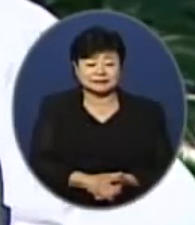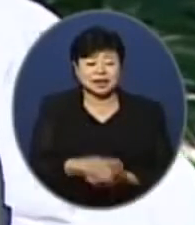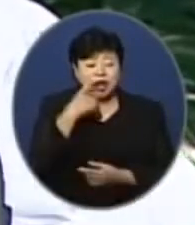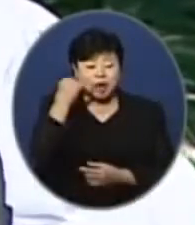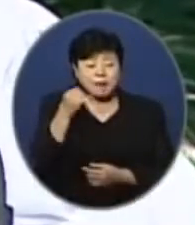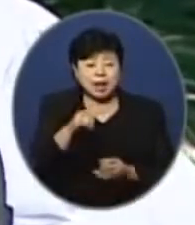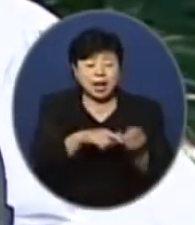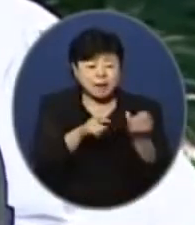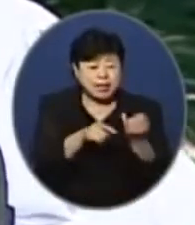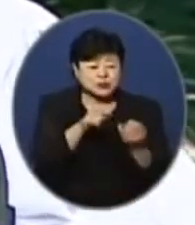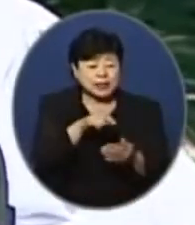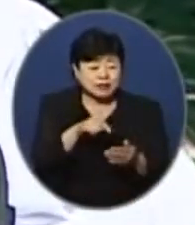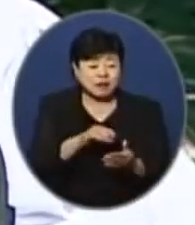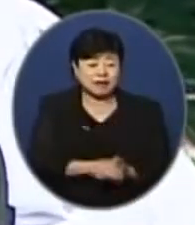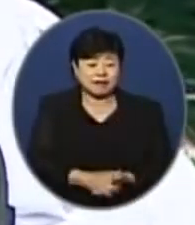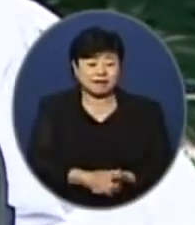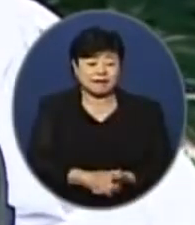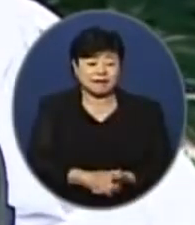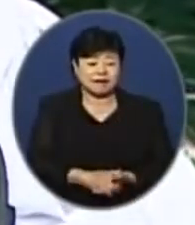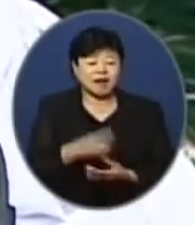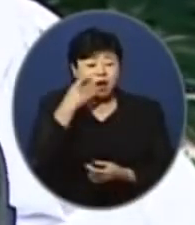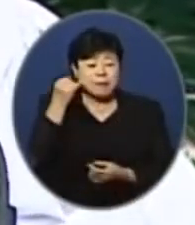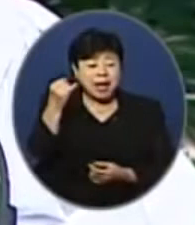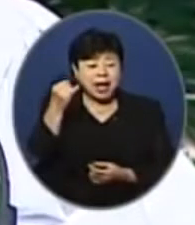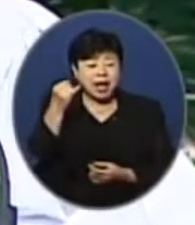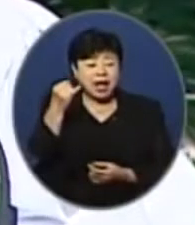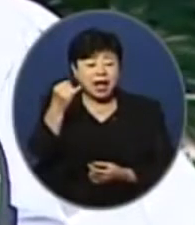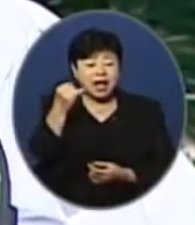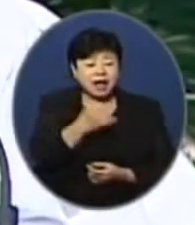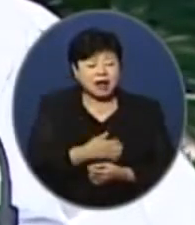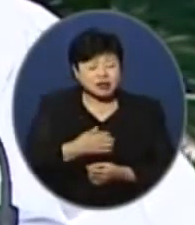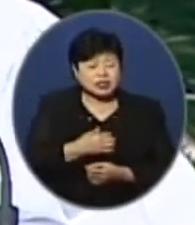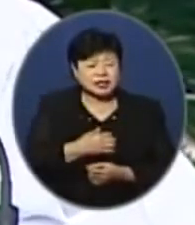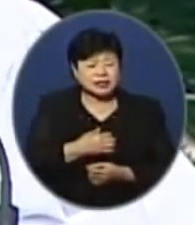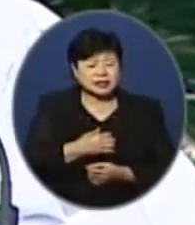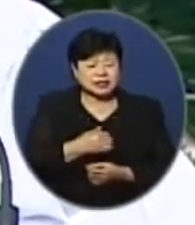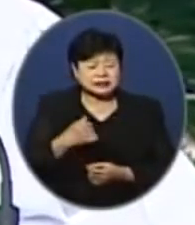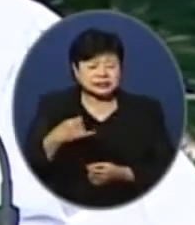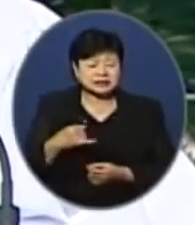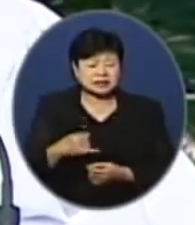어머니 뱃속에 있을 때부터 그 엄마가 염려하고 걱정한 것이 태아에 미쳐서